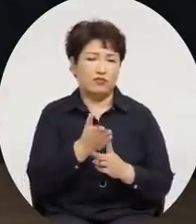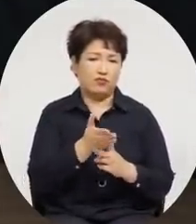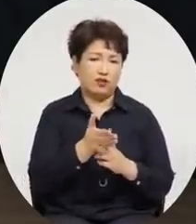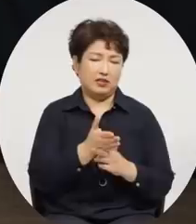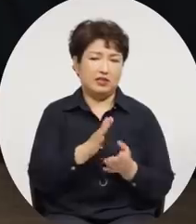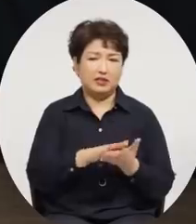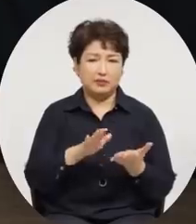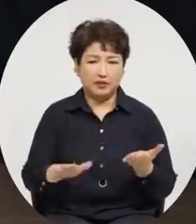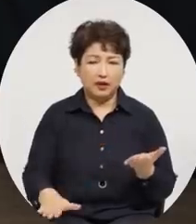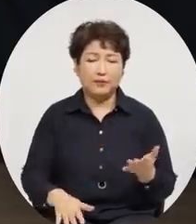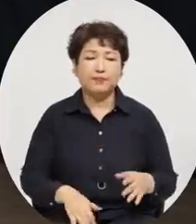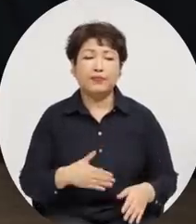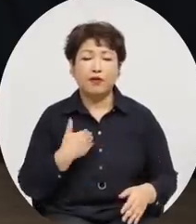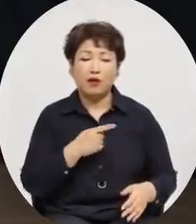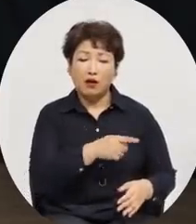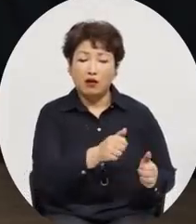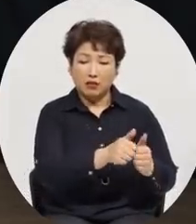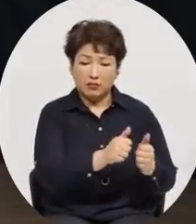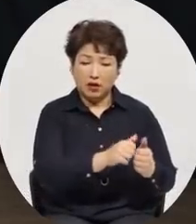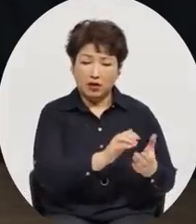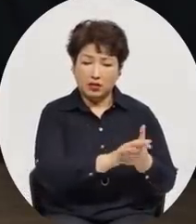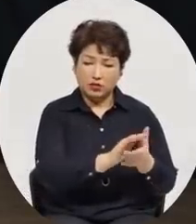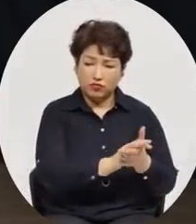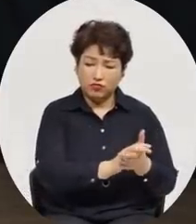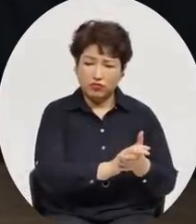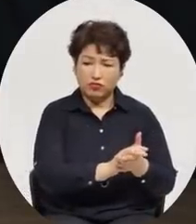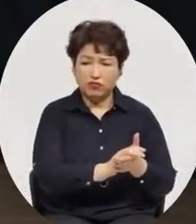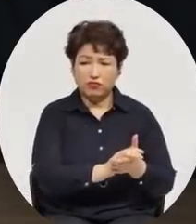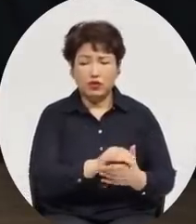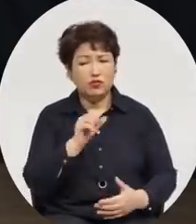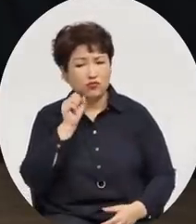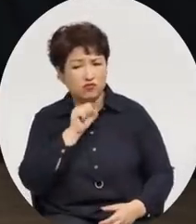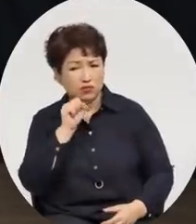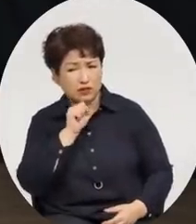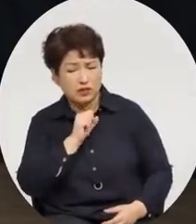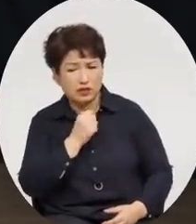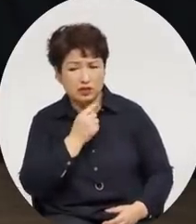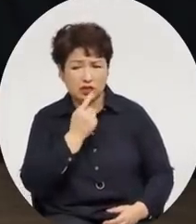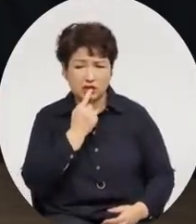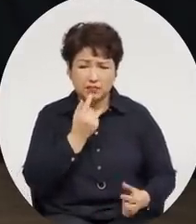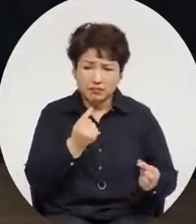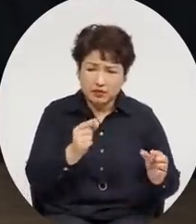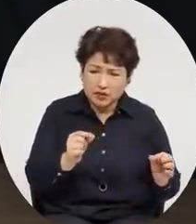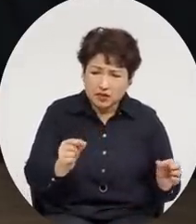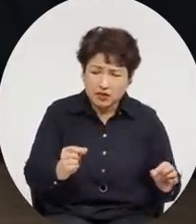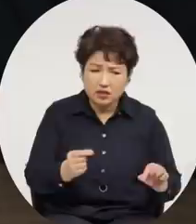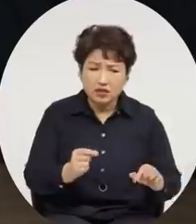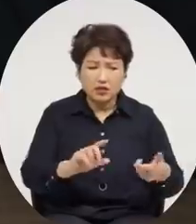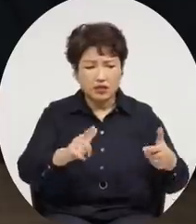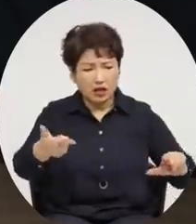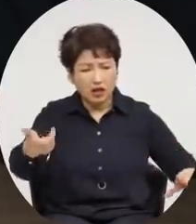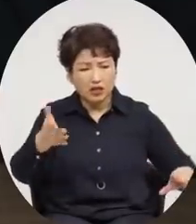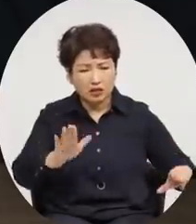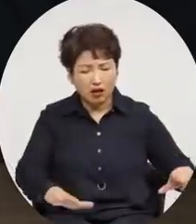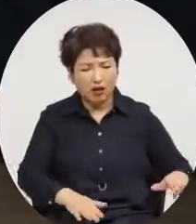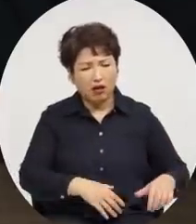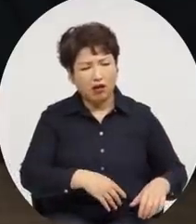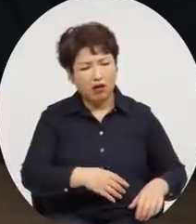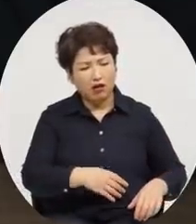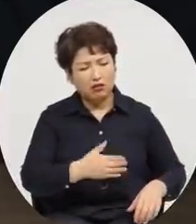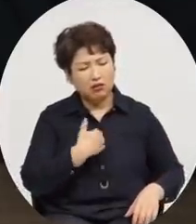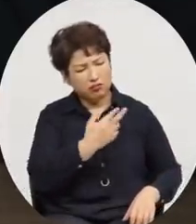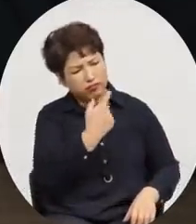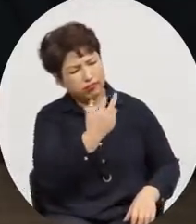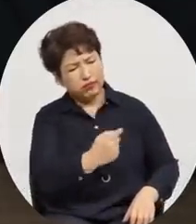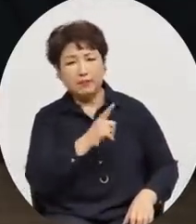첫 번째는 저와 남자친구는 취향이나 입맛, 취미 등이 다른 건데, 그는 제가 틀렸다고 생각하고 비난합니다. 예를